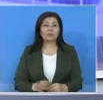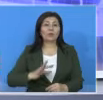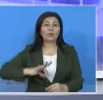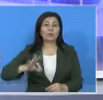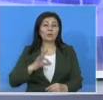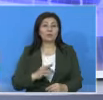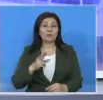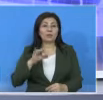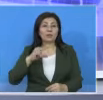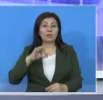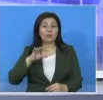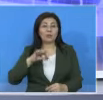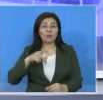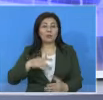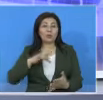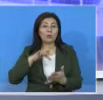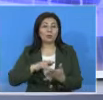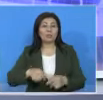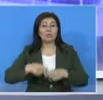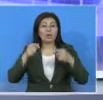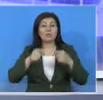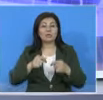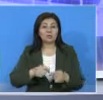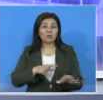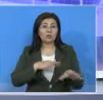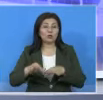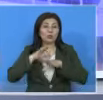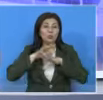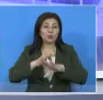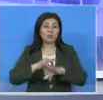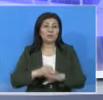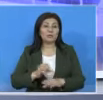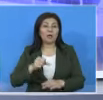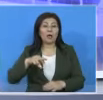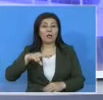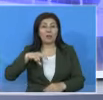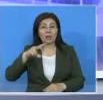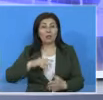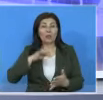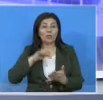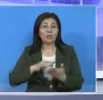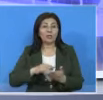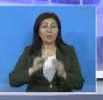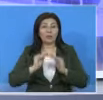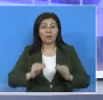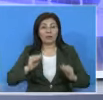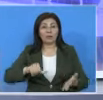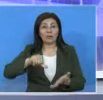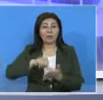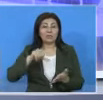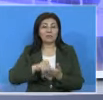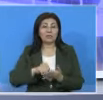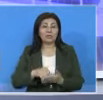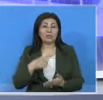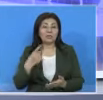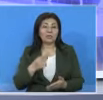Облыстағы кинология орталығында ашық есік күні өтті. Іс-шараға Аяла орталығының тәрбиеленушілері шақырылып, қызметтік иттердің күтімі туралы ақпарат берілді. Өздерін бір